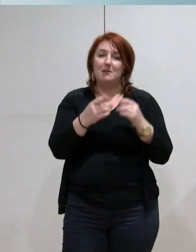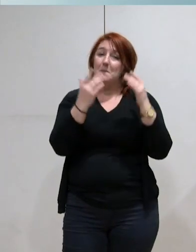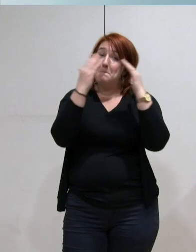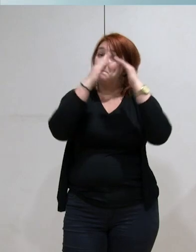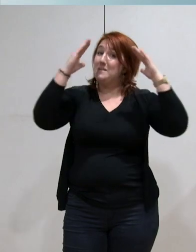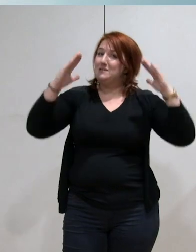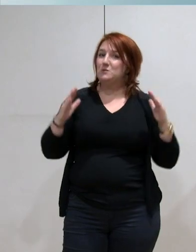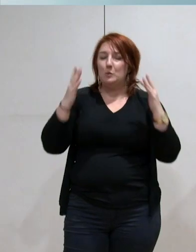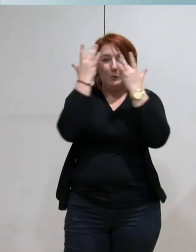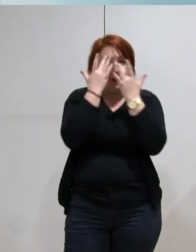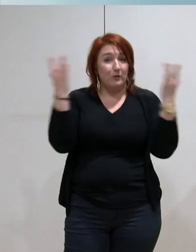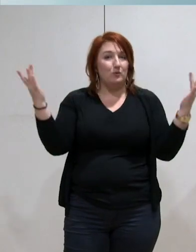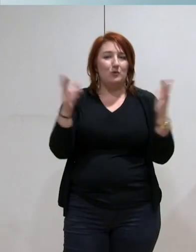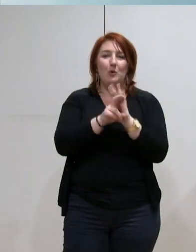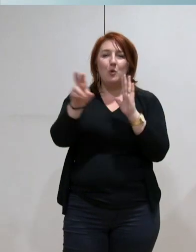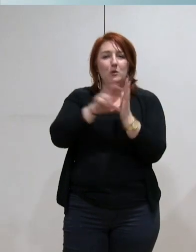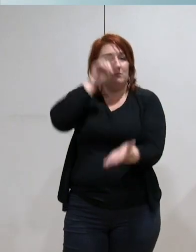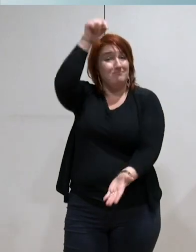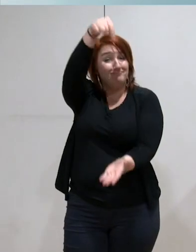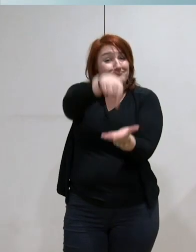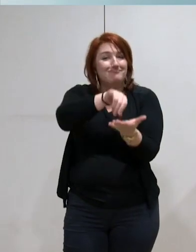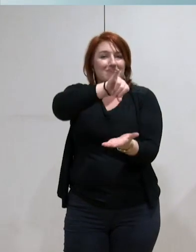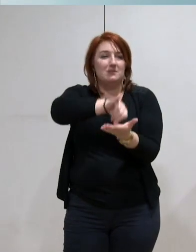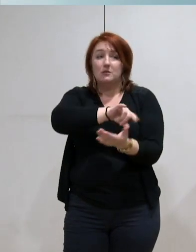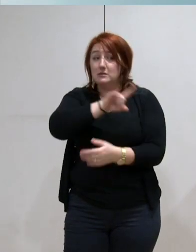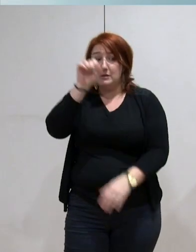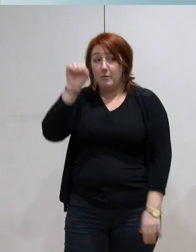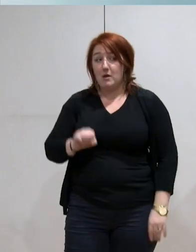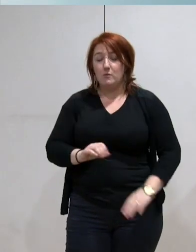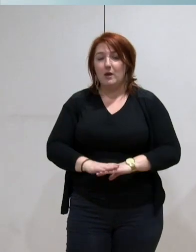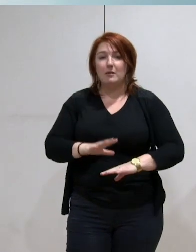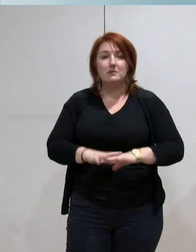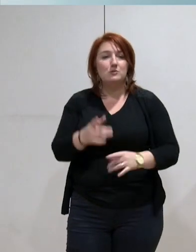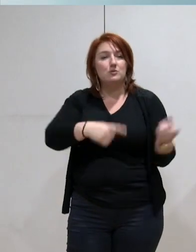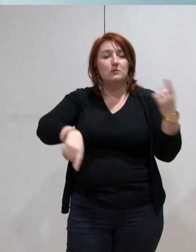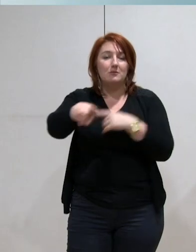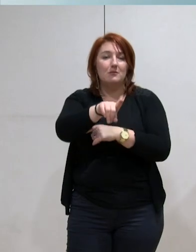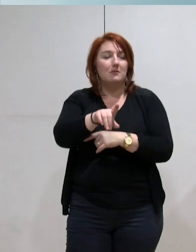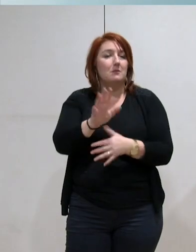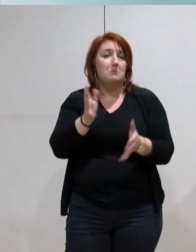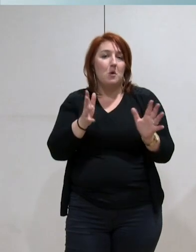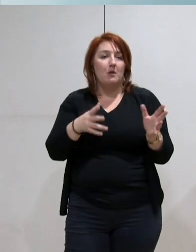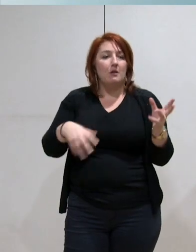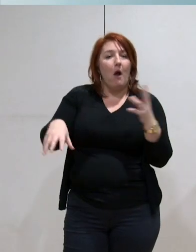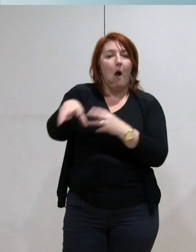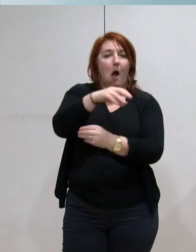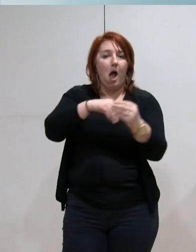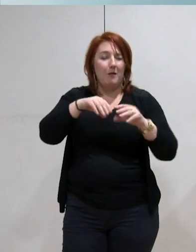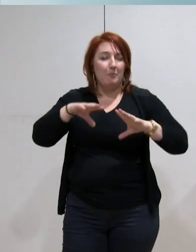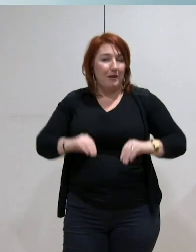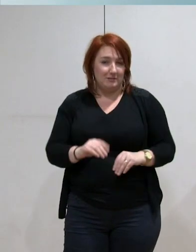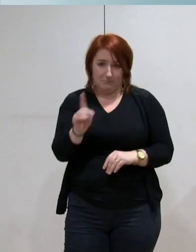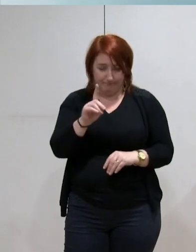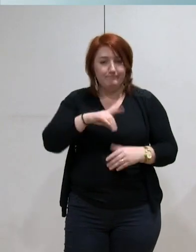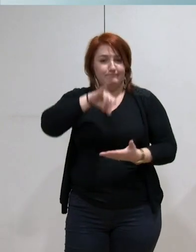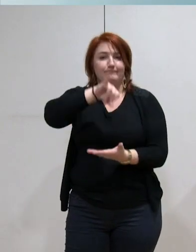de de Grenoble et non pas vers vers les quartiers sud comme chacun pourrait s'amuser à à la mettre la MC2 qui